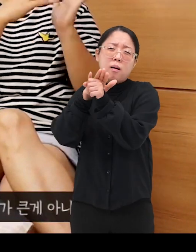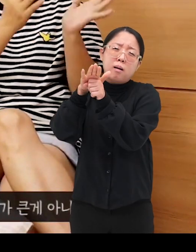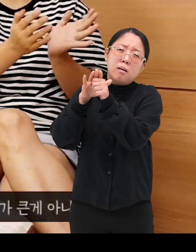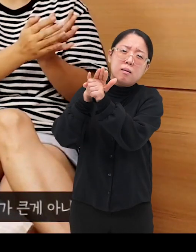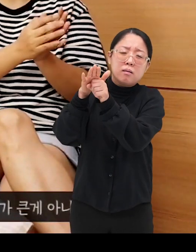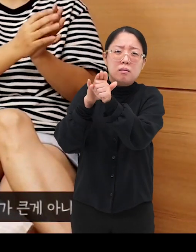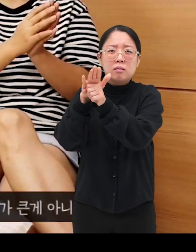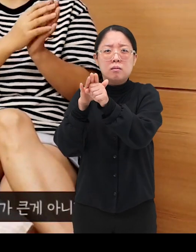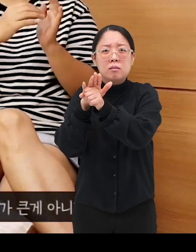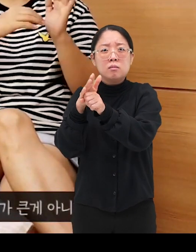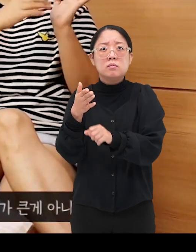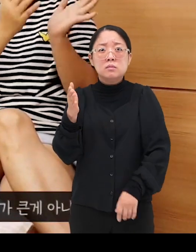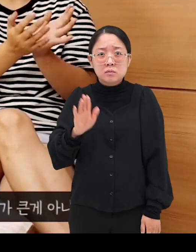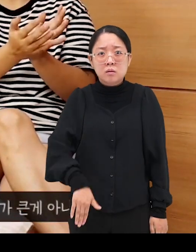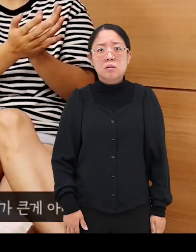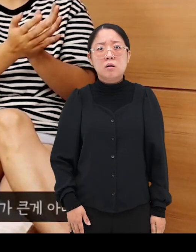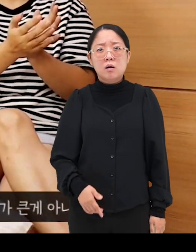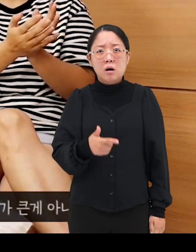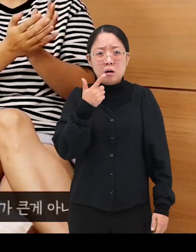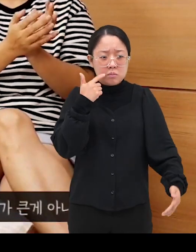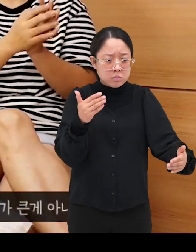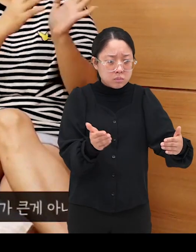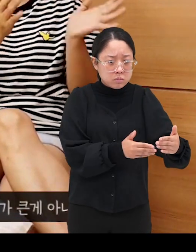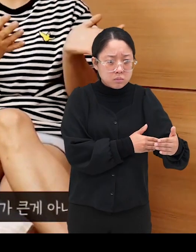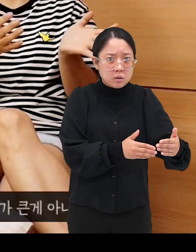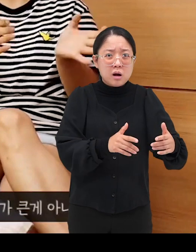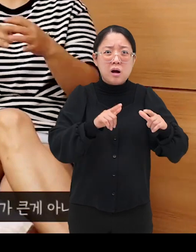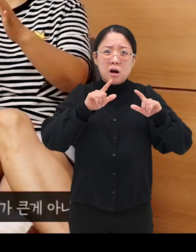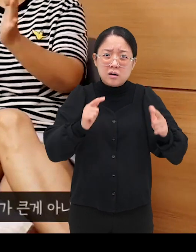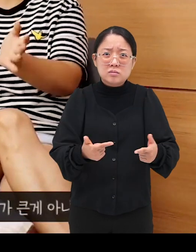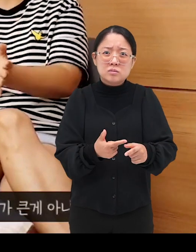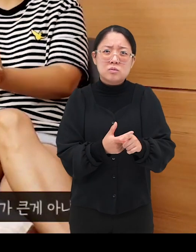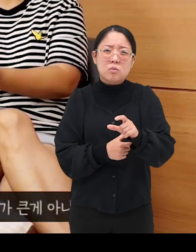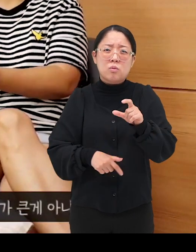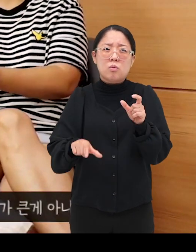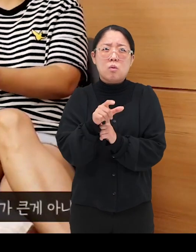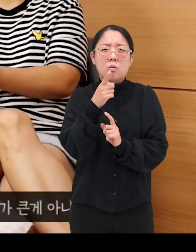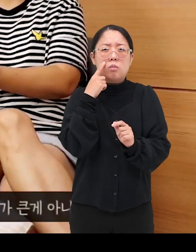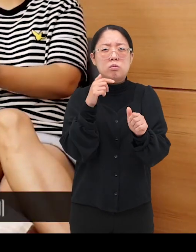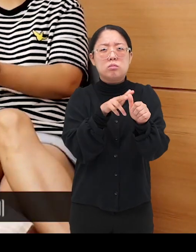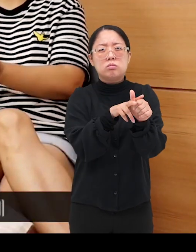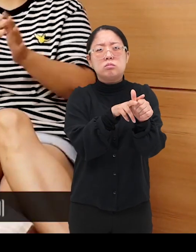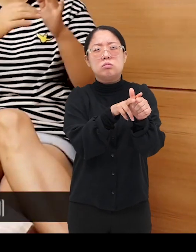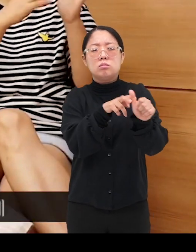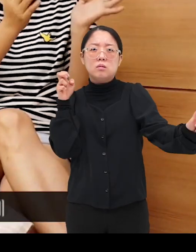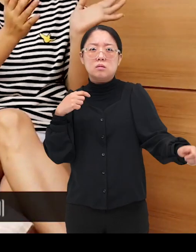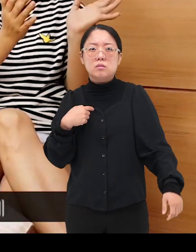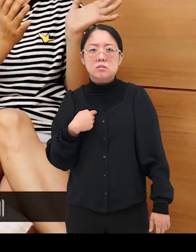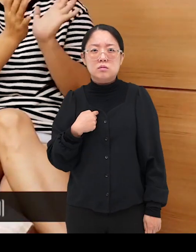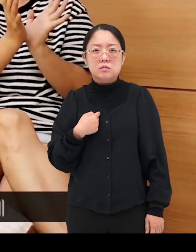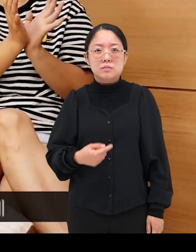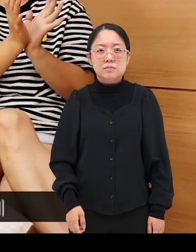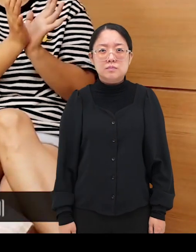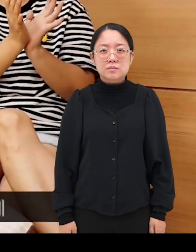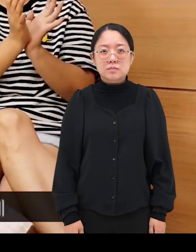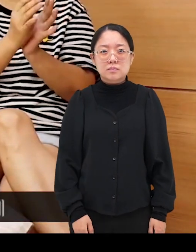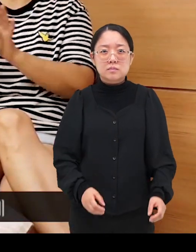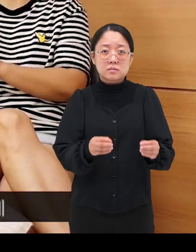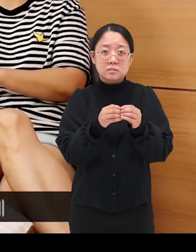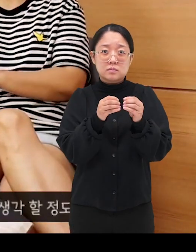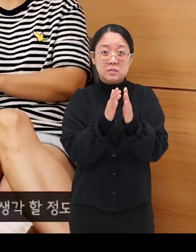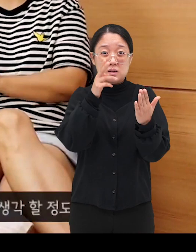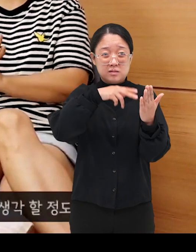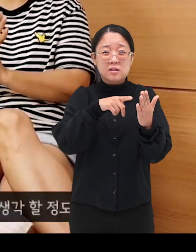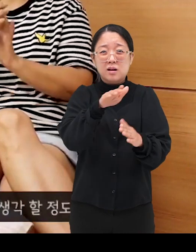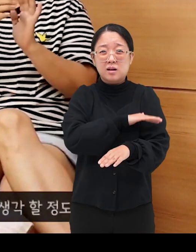내가 너무 좋아했고 아빠를 너무 사랑했고 막 이래서 아빠의 빈자리가 큰 게 아니라 저는 아빠의 그런 게 너무 싫었거든요. 되게